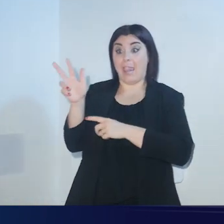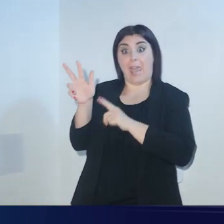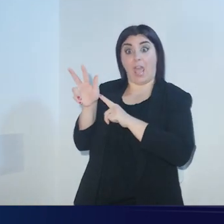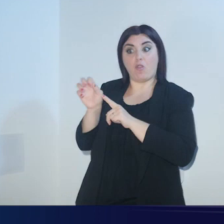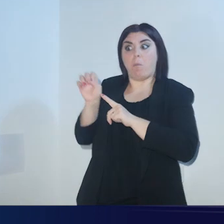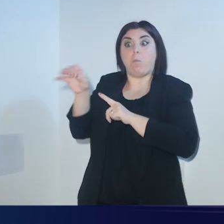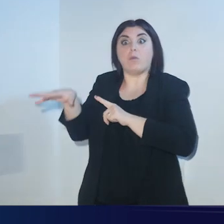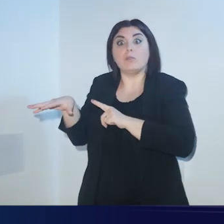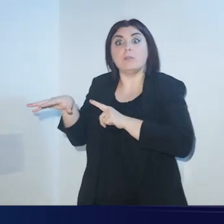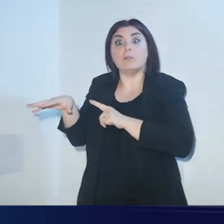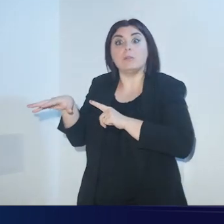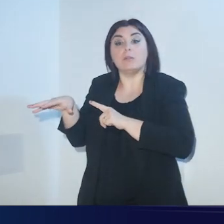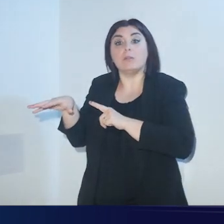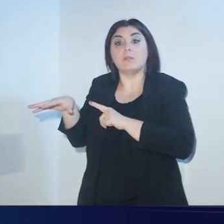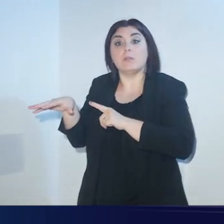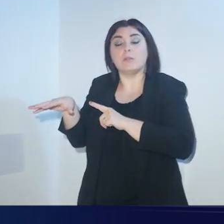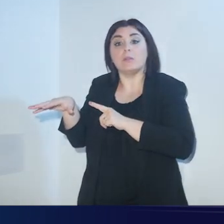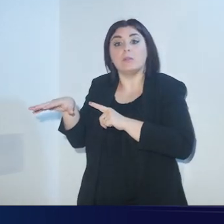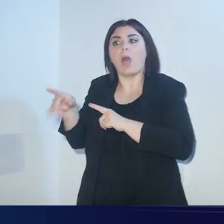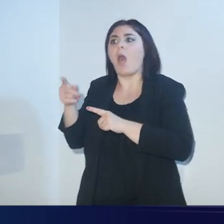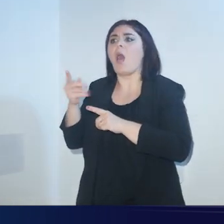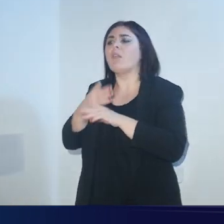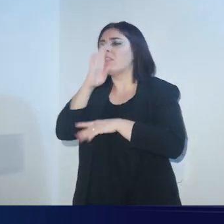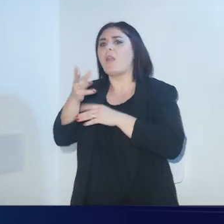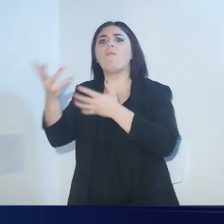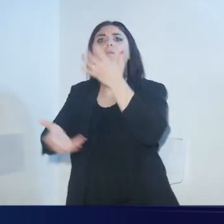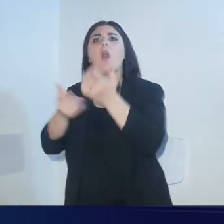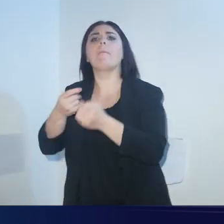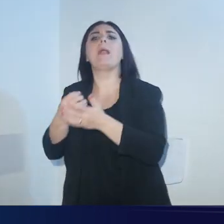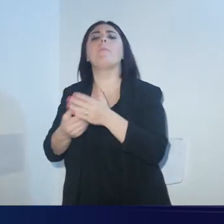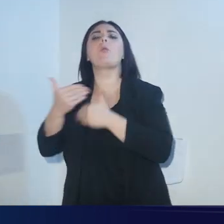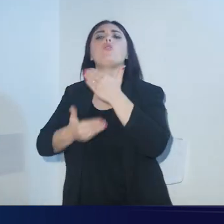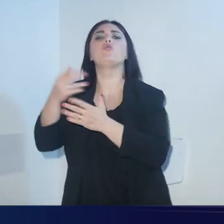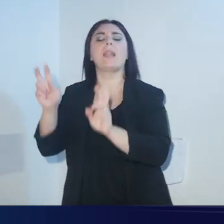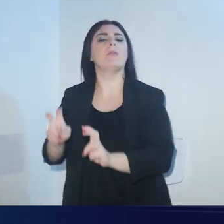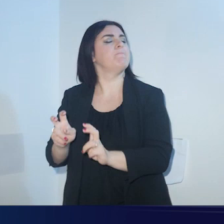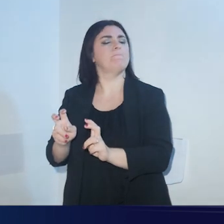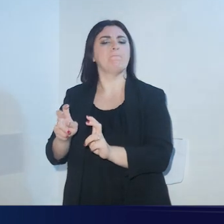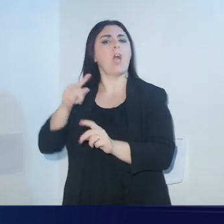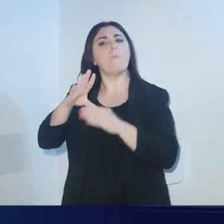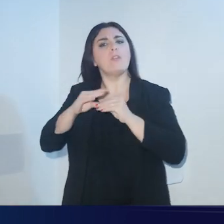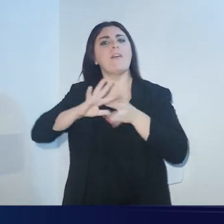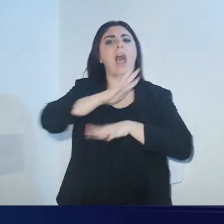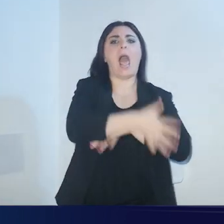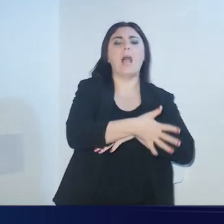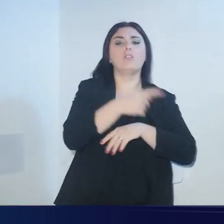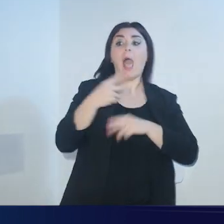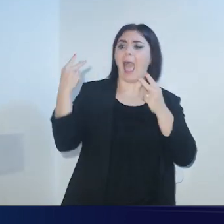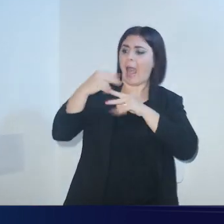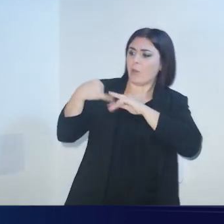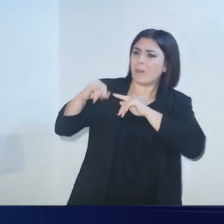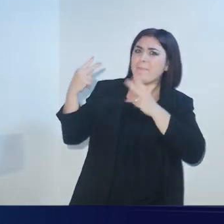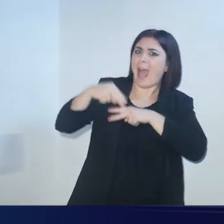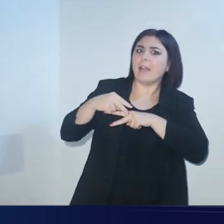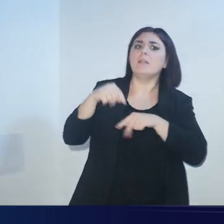si butta non deve essere portato direttamente al fuoco per produrre energia, ma si può fare qualcos'altro. In questo senso negli ultimi anni